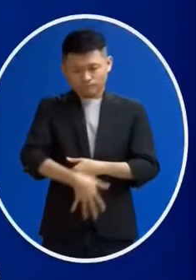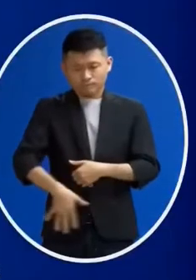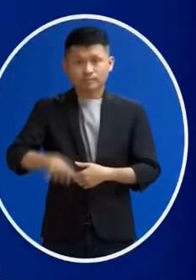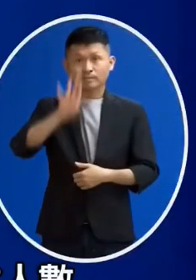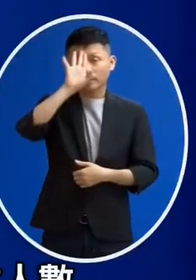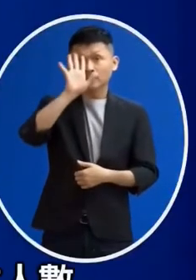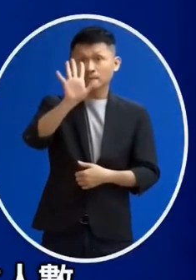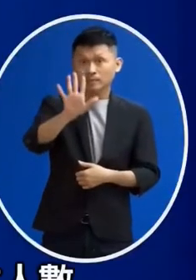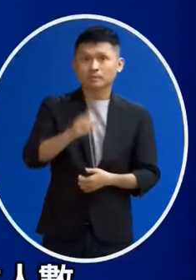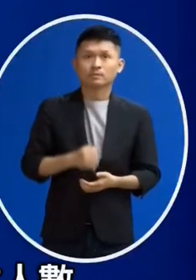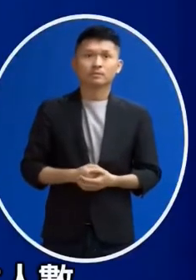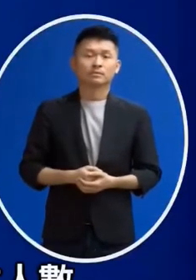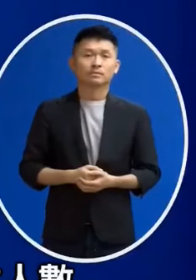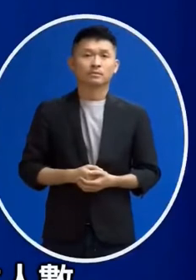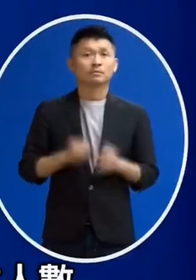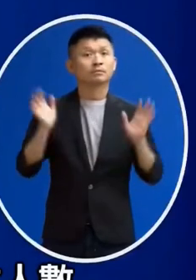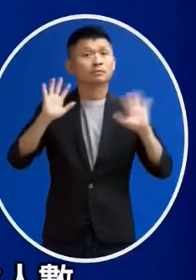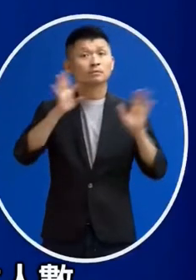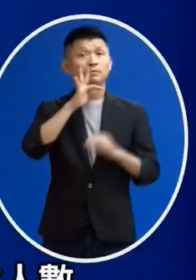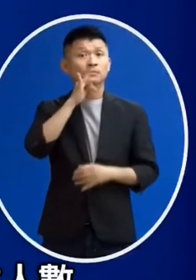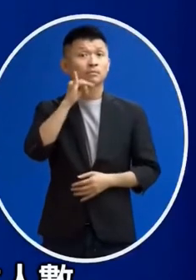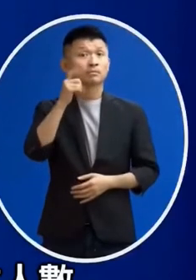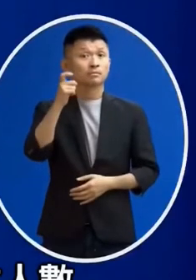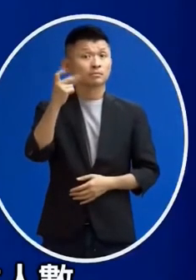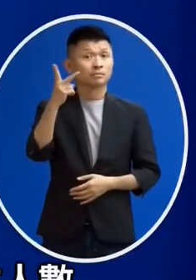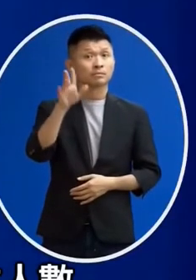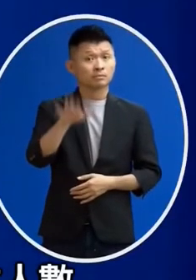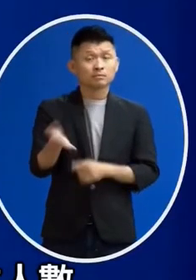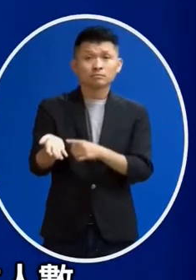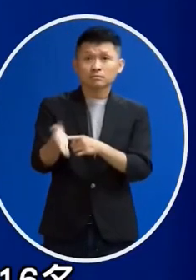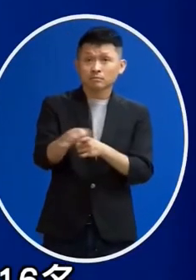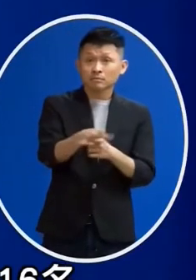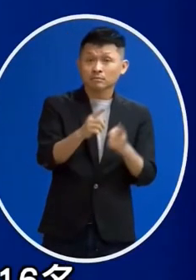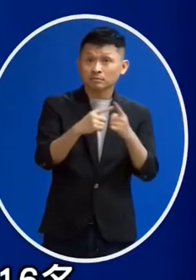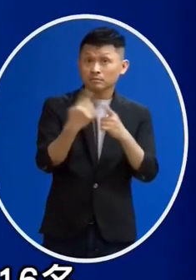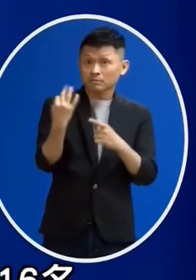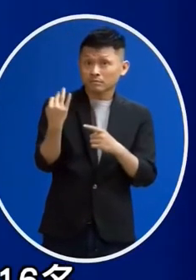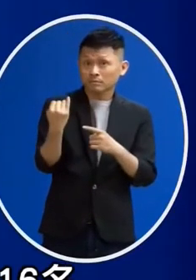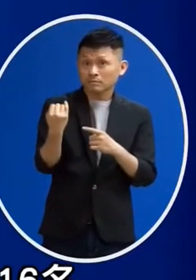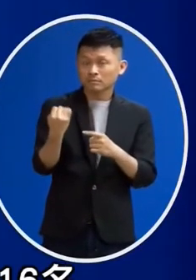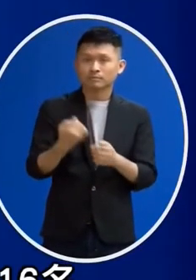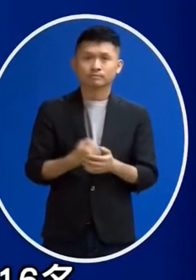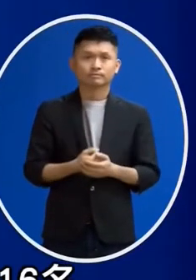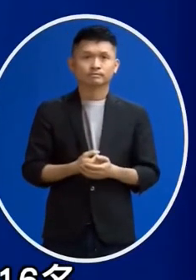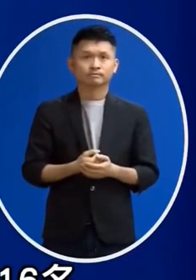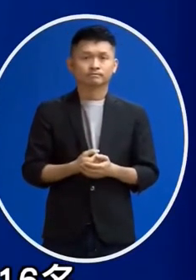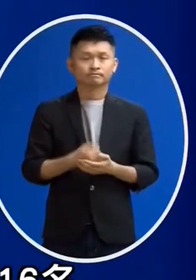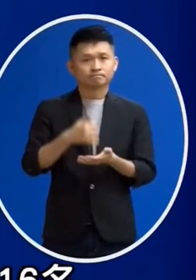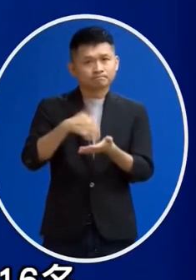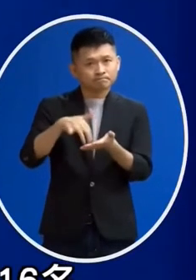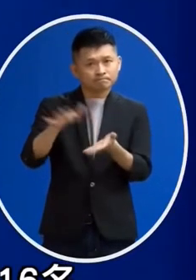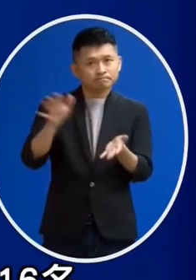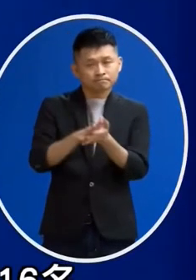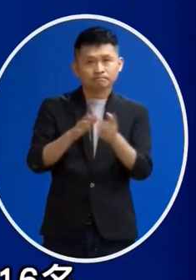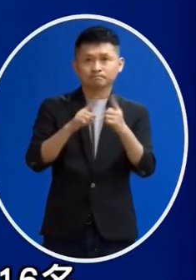形。那目前整个儿童12岁以下的死亡人数在这一波疫情里面是总计有16名。